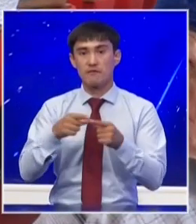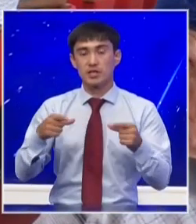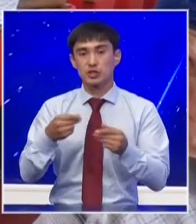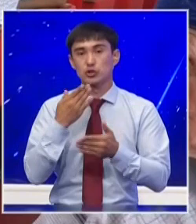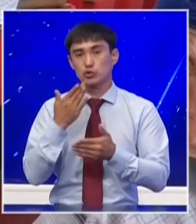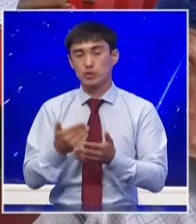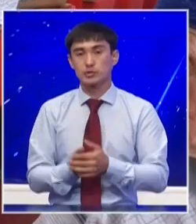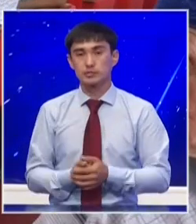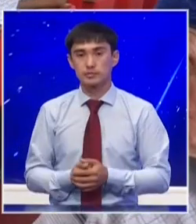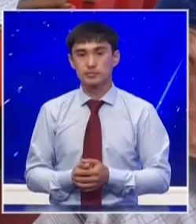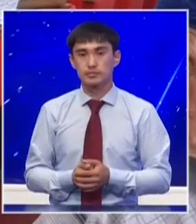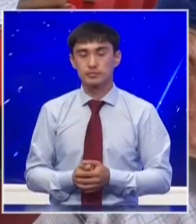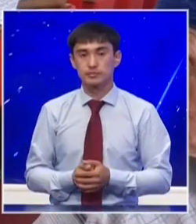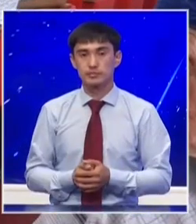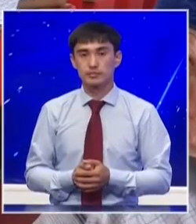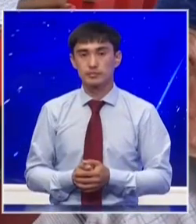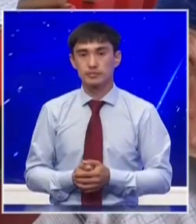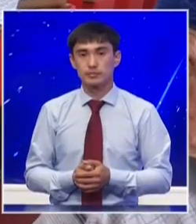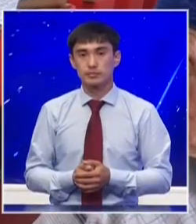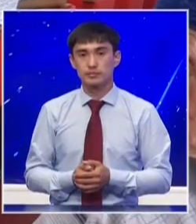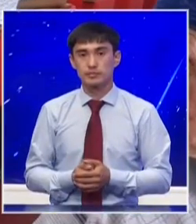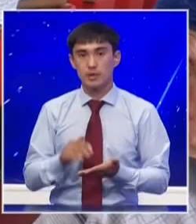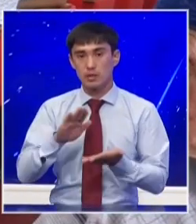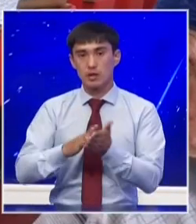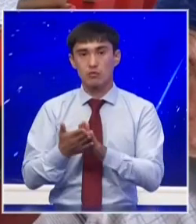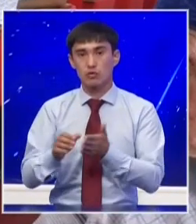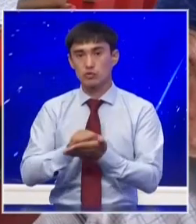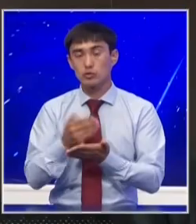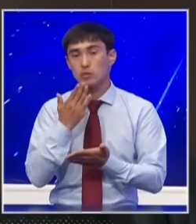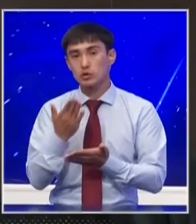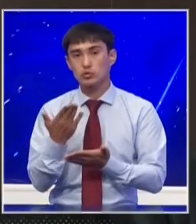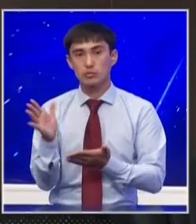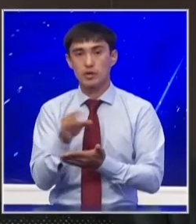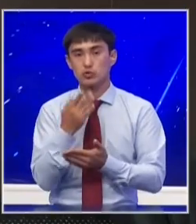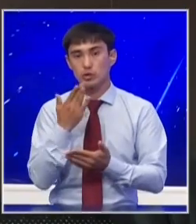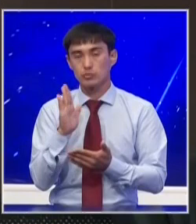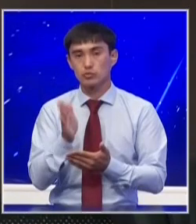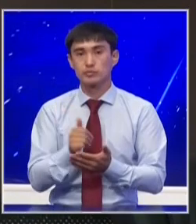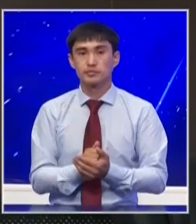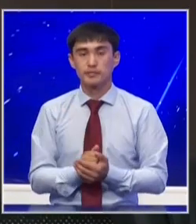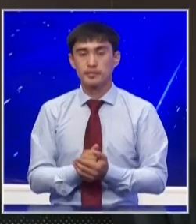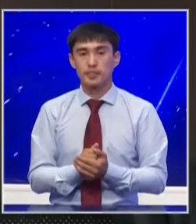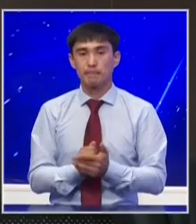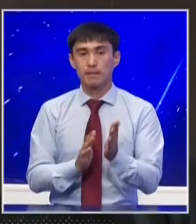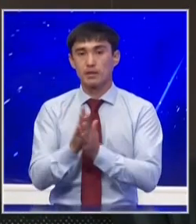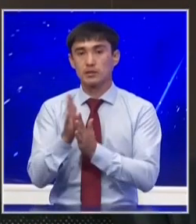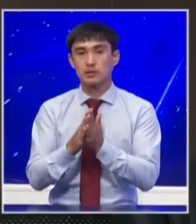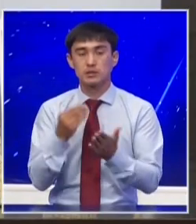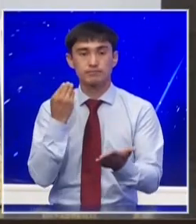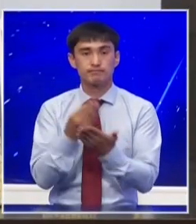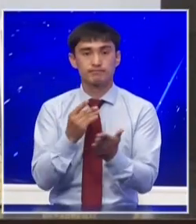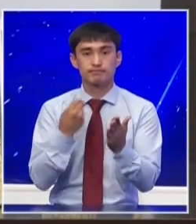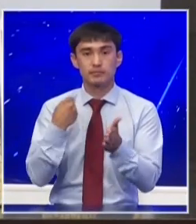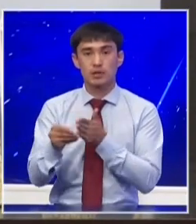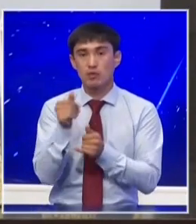сұраймыз. Бәрін сұраймыз. Талап етеміз. Договорларын сұраймыз. Қаяқта шөп. Әрине өз жерінде өскен шөпті удай бағаға сатып